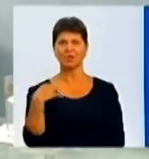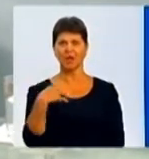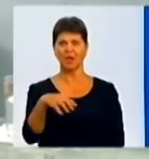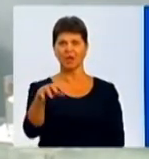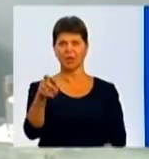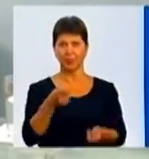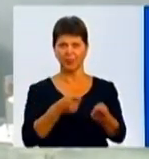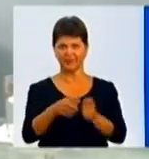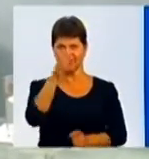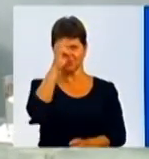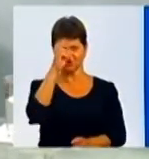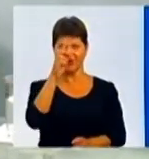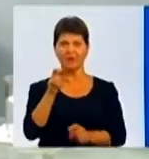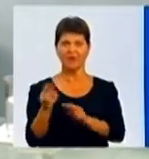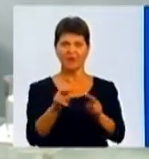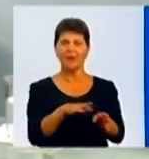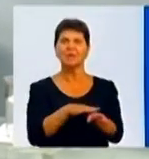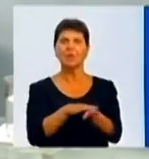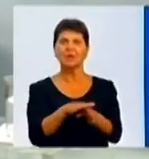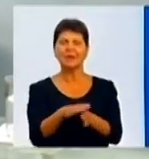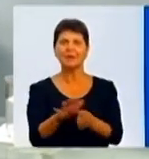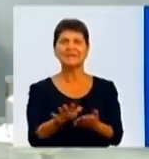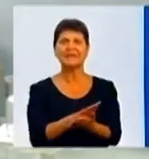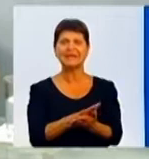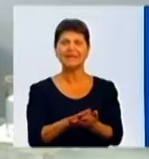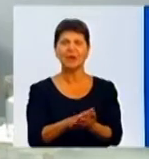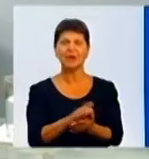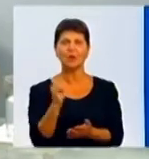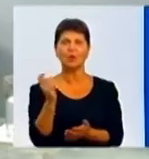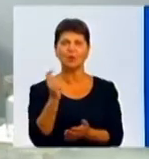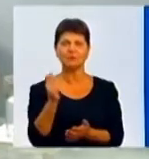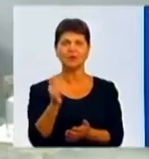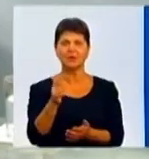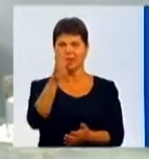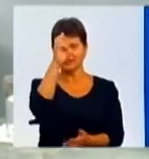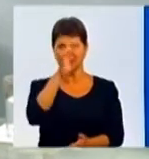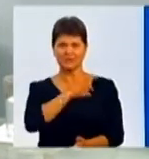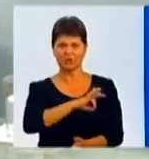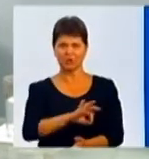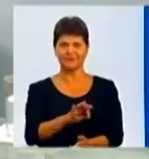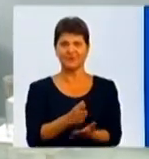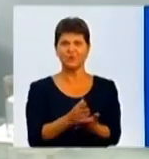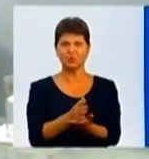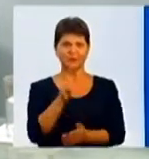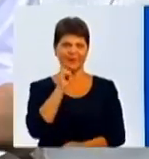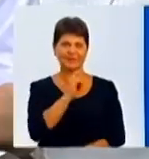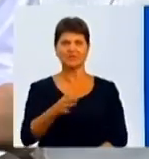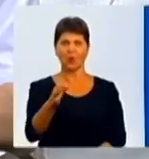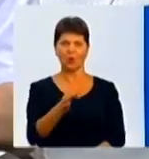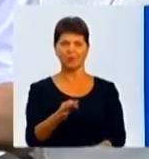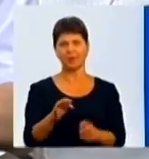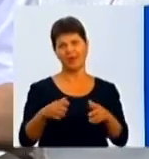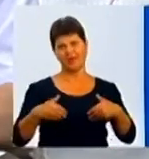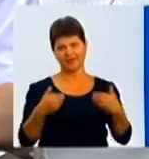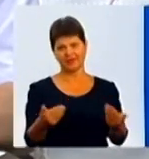за дотриманням санітарного законодавства Головного управління Держпродспоживслужби у Вінницькій області. Я щиро вітаю вас в